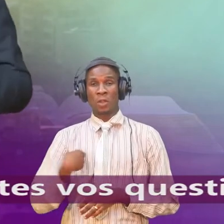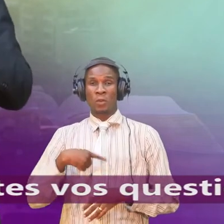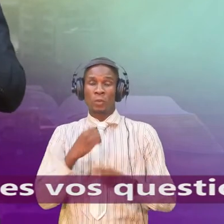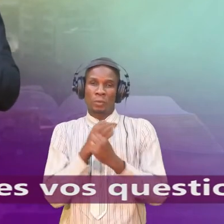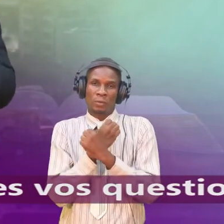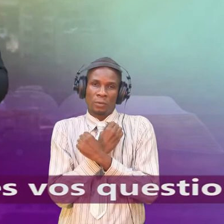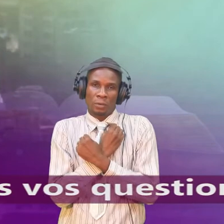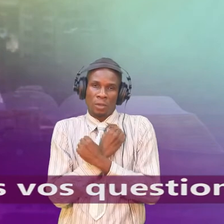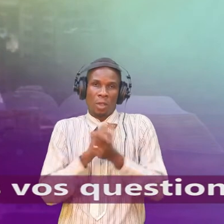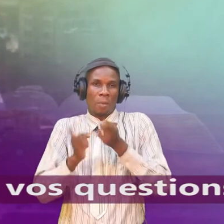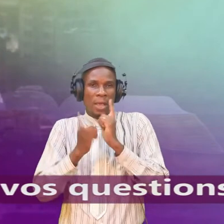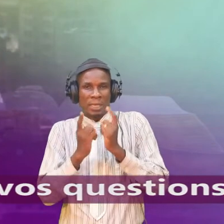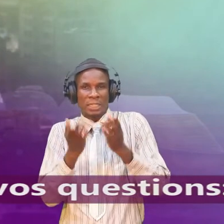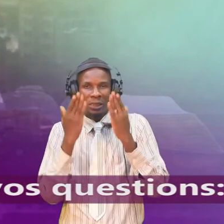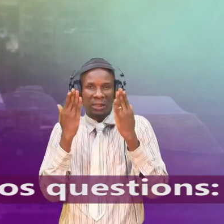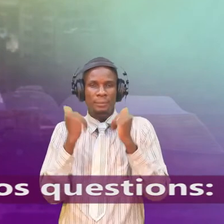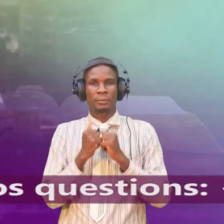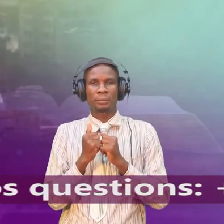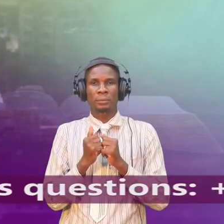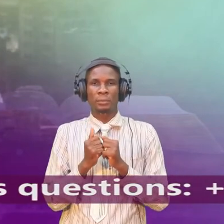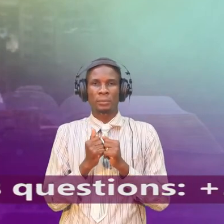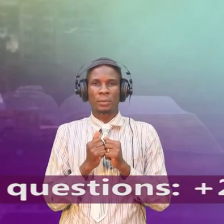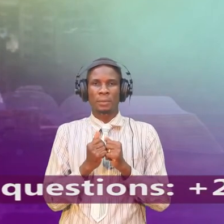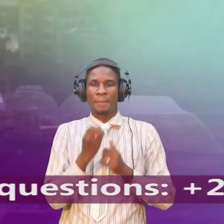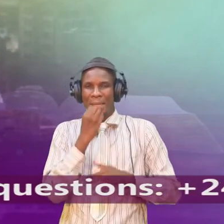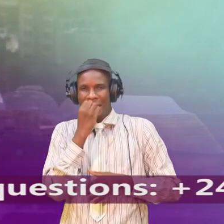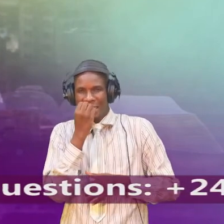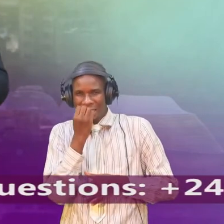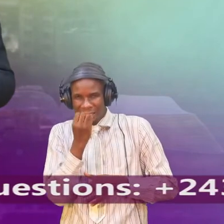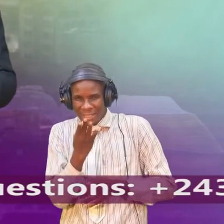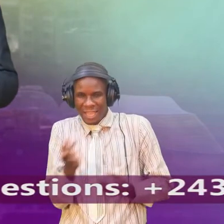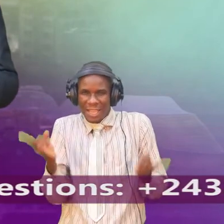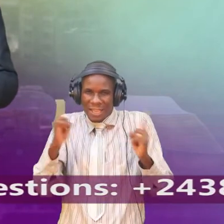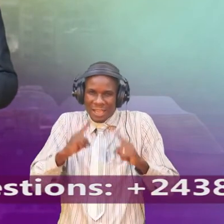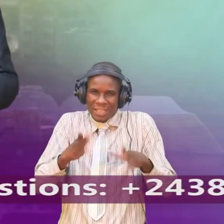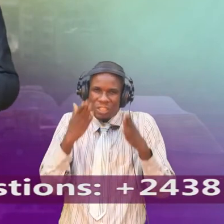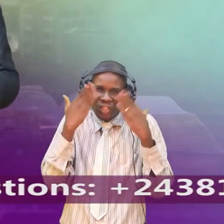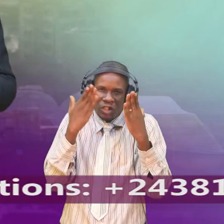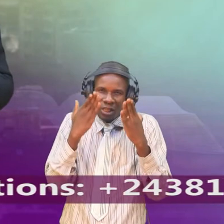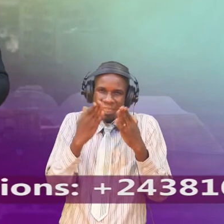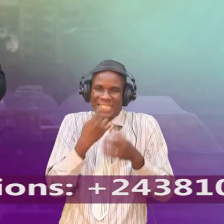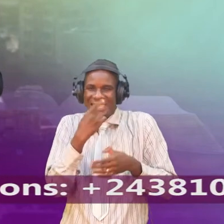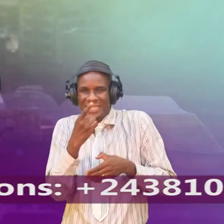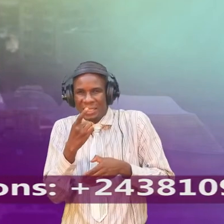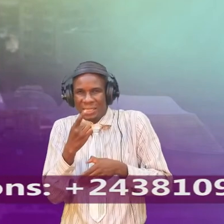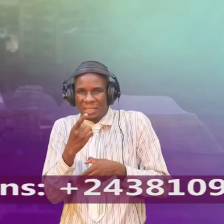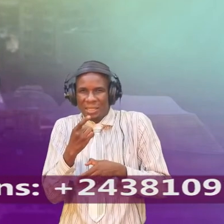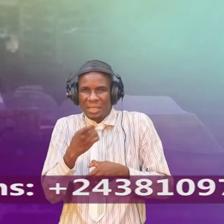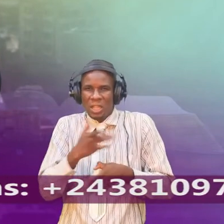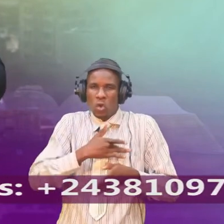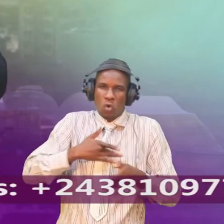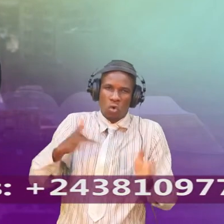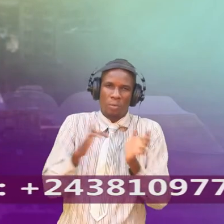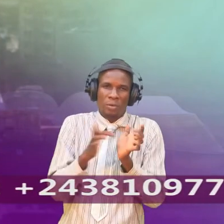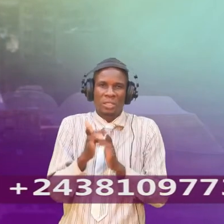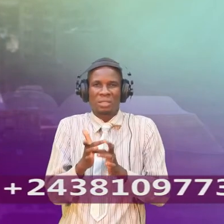leo tunataka kuongea kuhusu yule Mungu. Parce que quand certains utilisent sababu wengine wanapotumia neno Mungu,